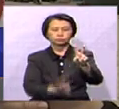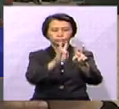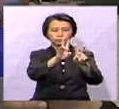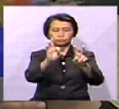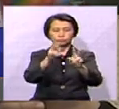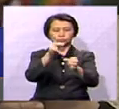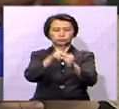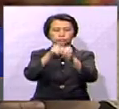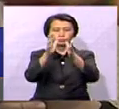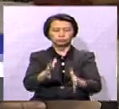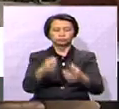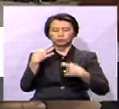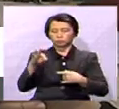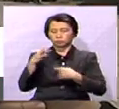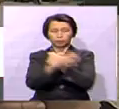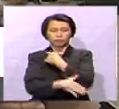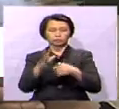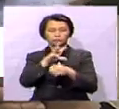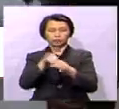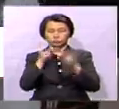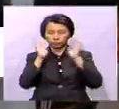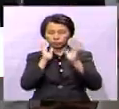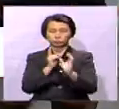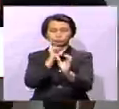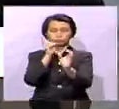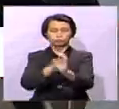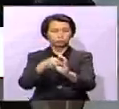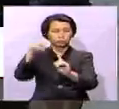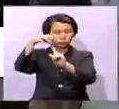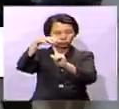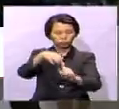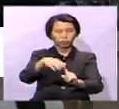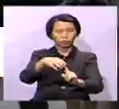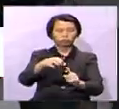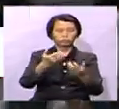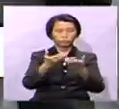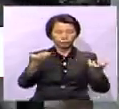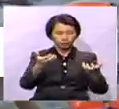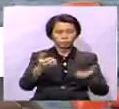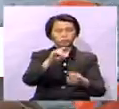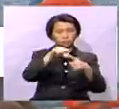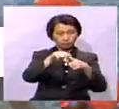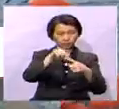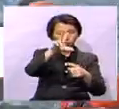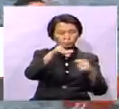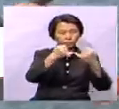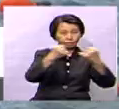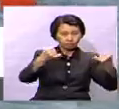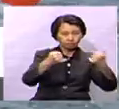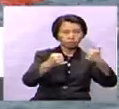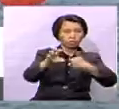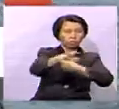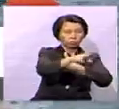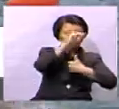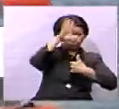279 peserta dari 19 negara termasuk Malaysia menyertai kejohanan berkenaan yang terbahagi kepada tiga kategori iaitu Ocean